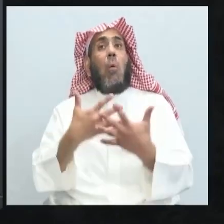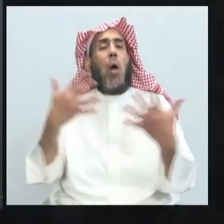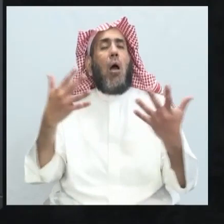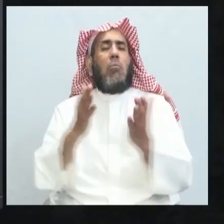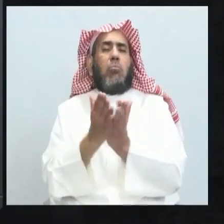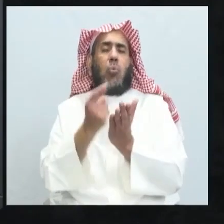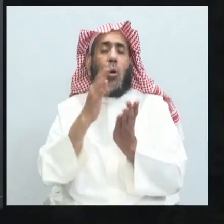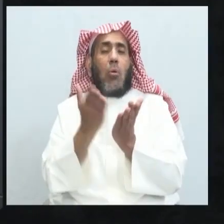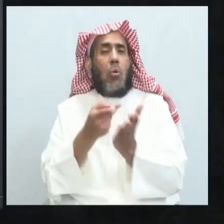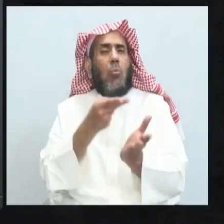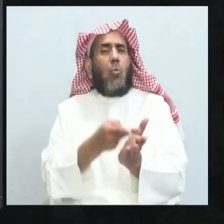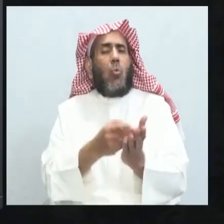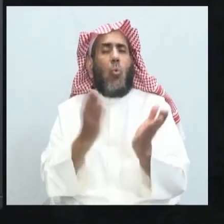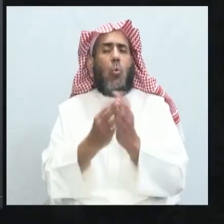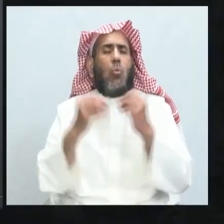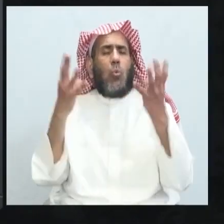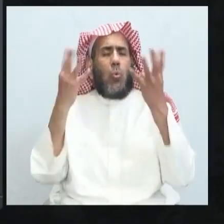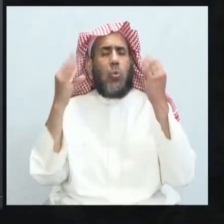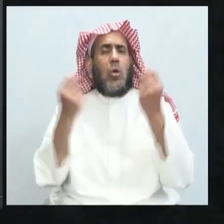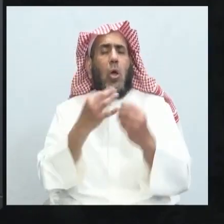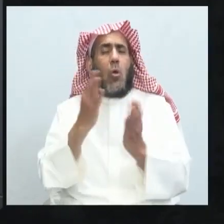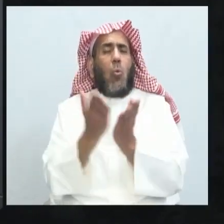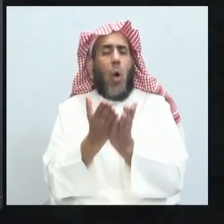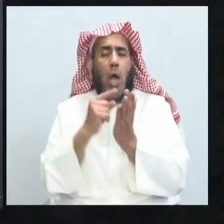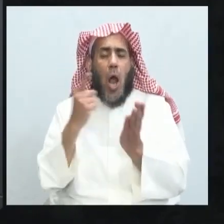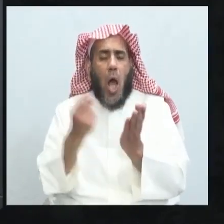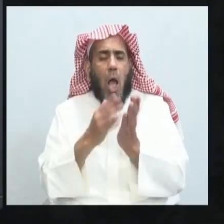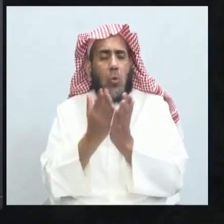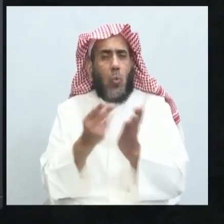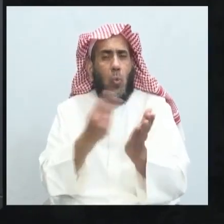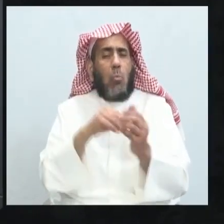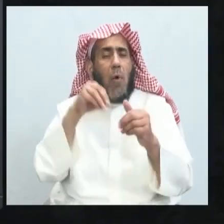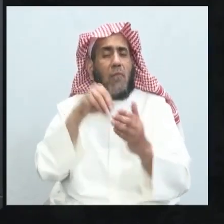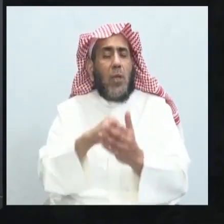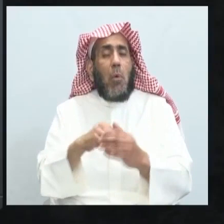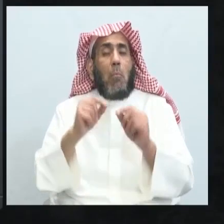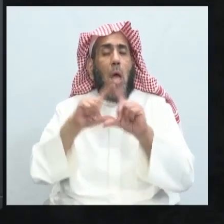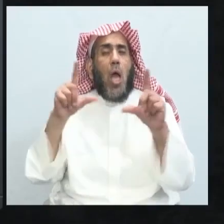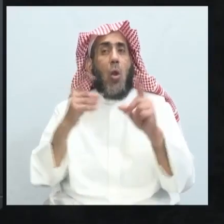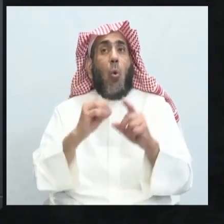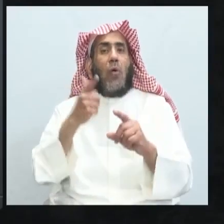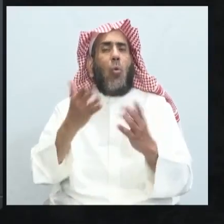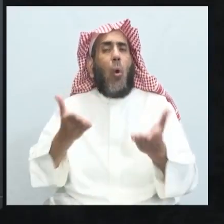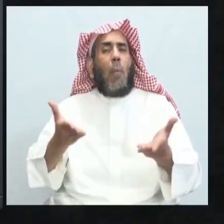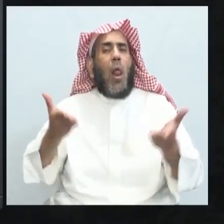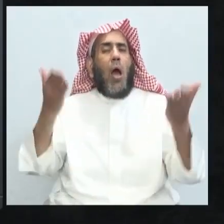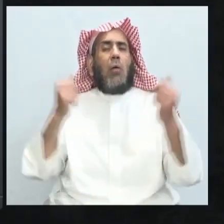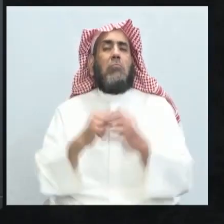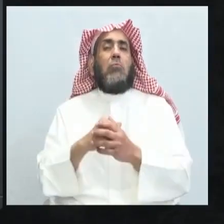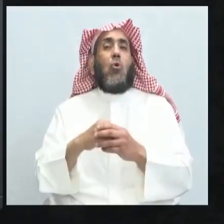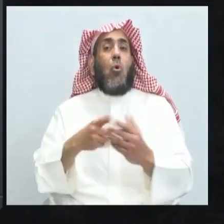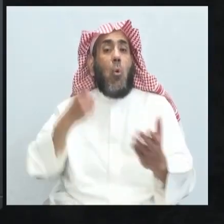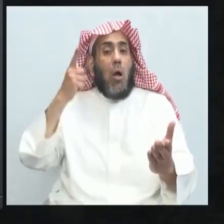ب بالقران ومدارسته وذكره وقراءته وايضا بما فيه من بيان وفصاحه وبلاغه و